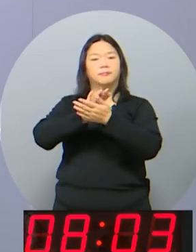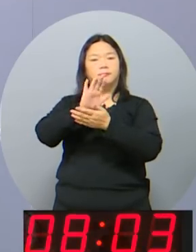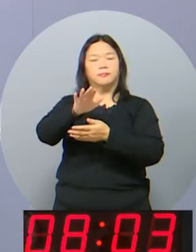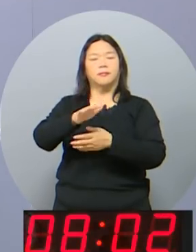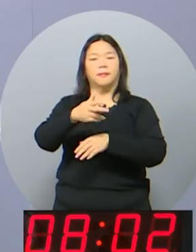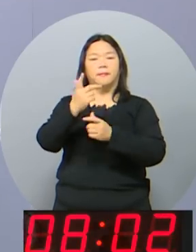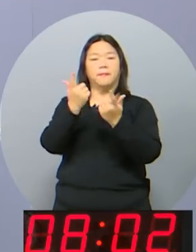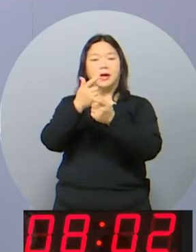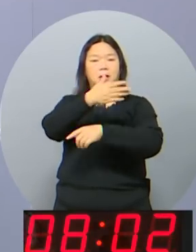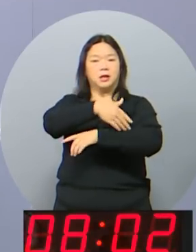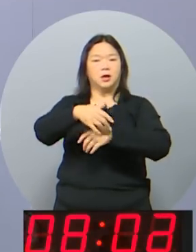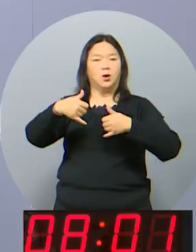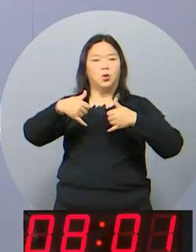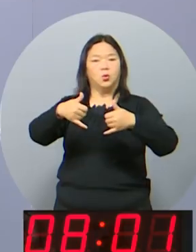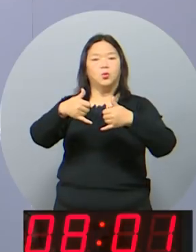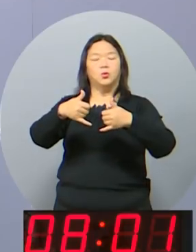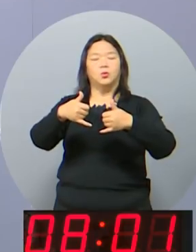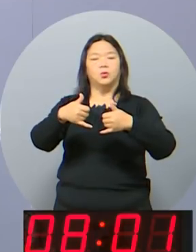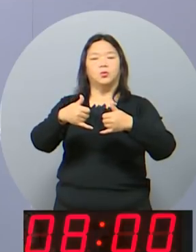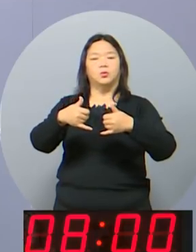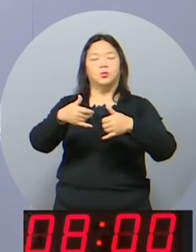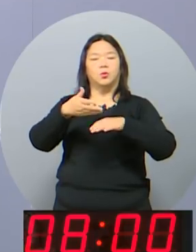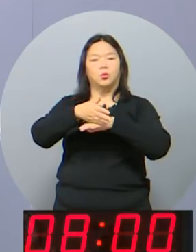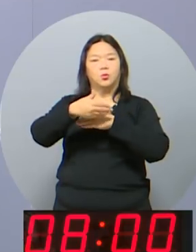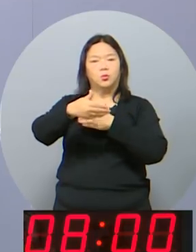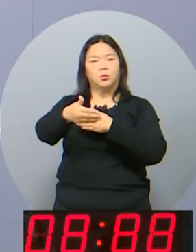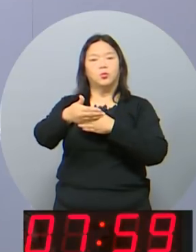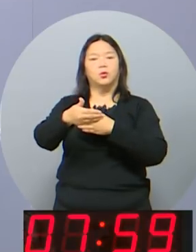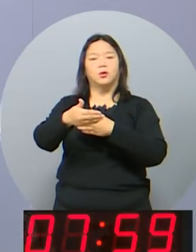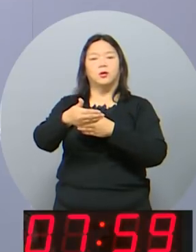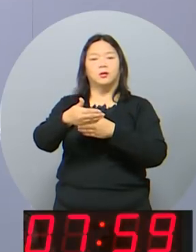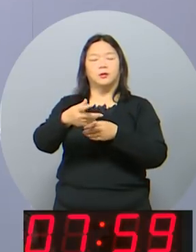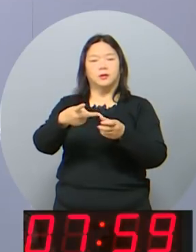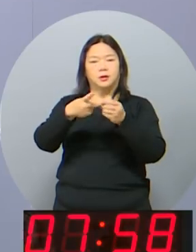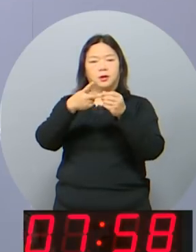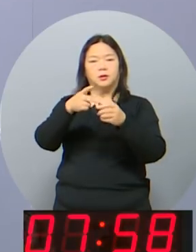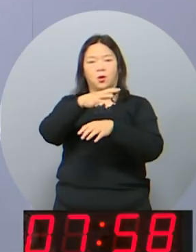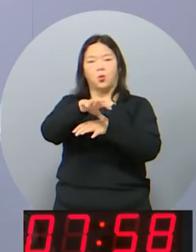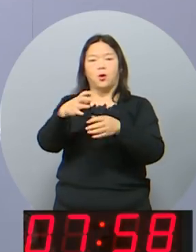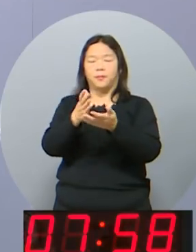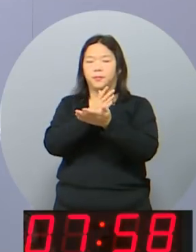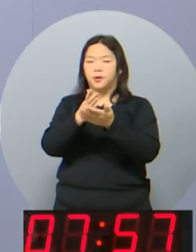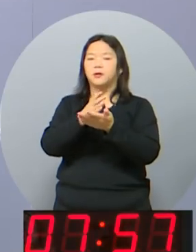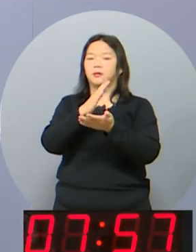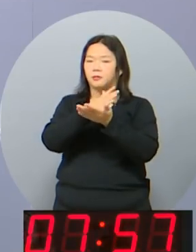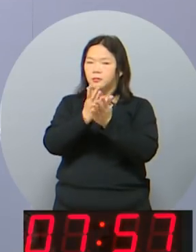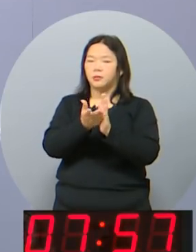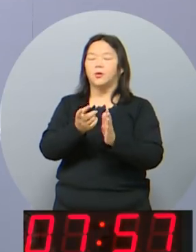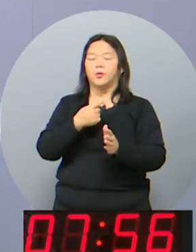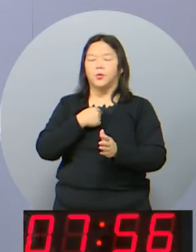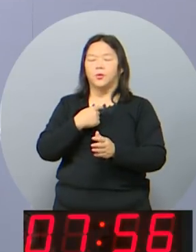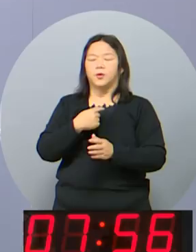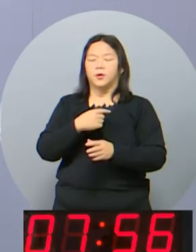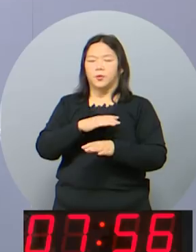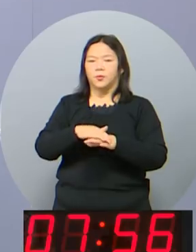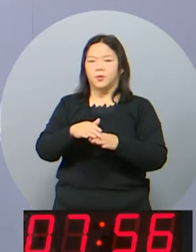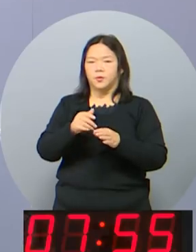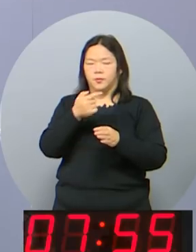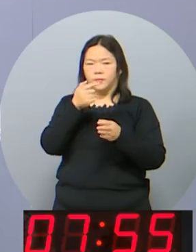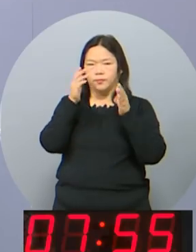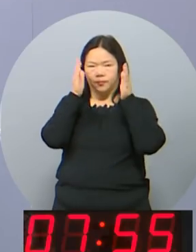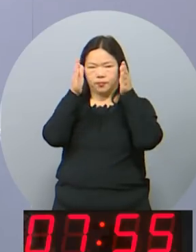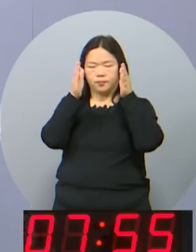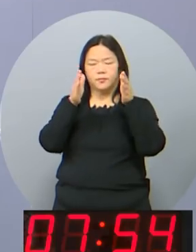大路的这个整个过程，比如进入二阶的环评等等，我会一心一意、专心的